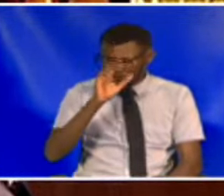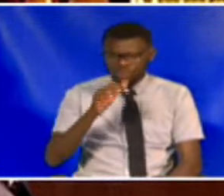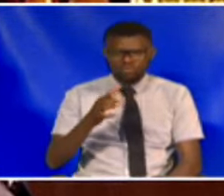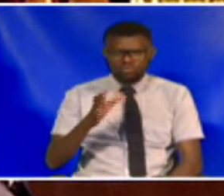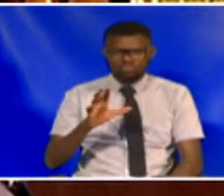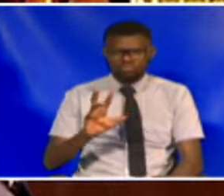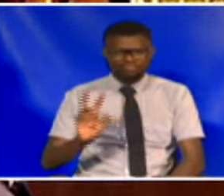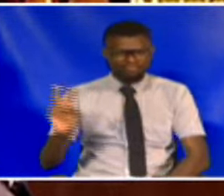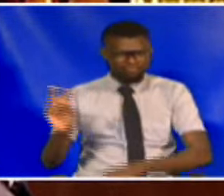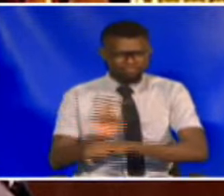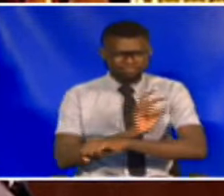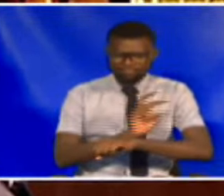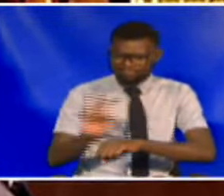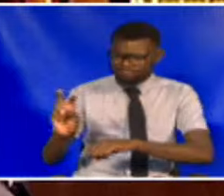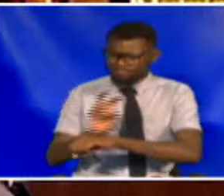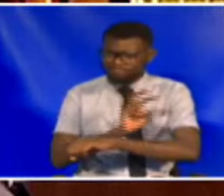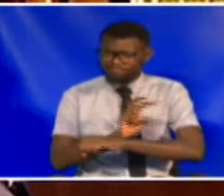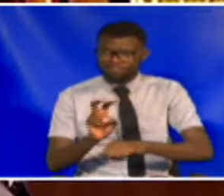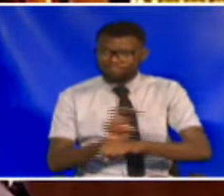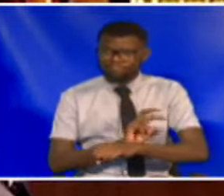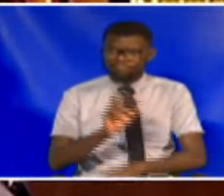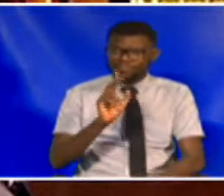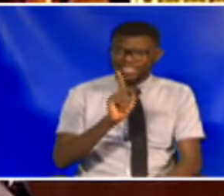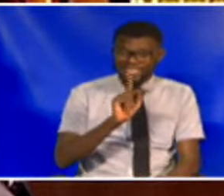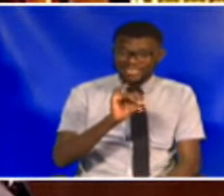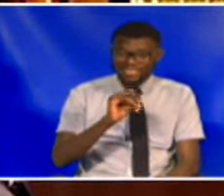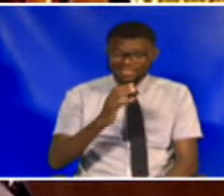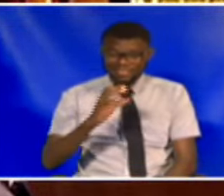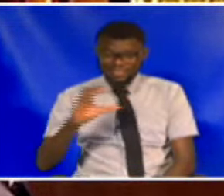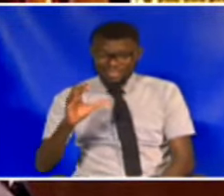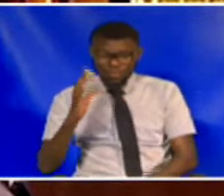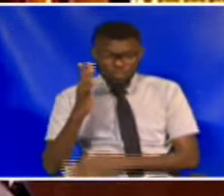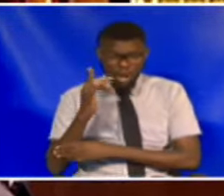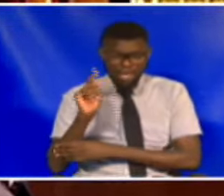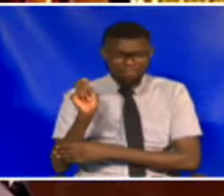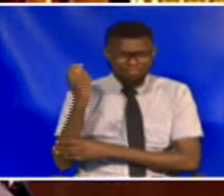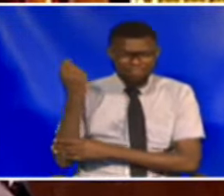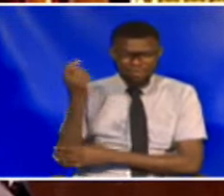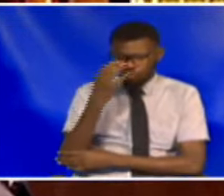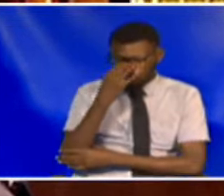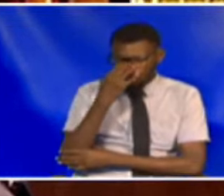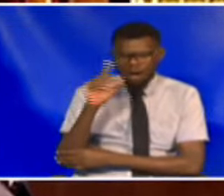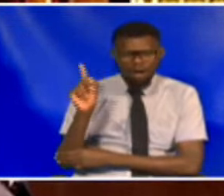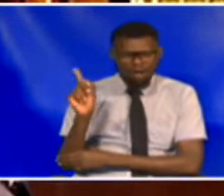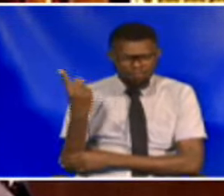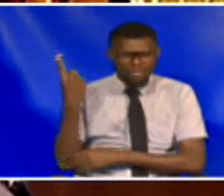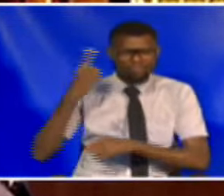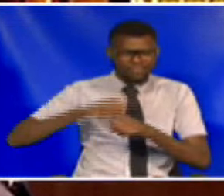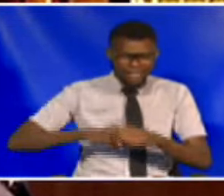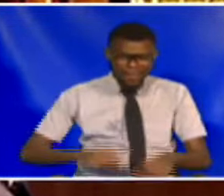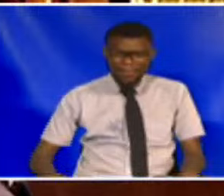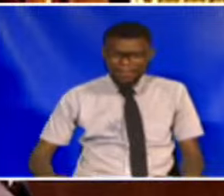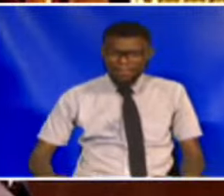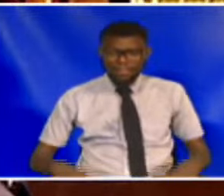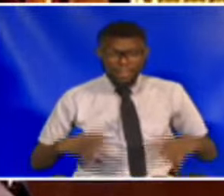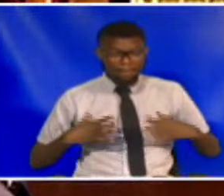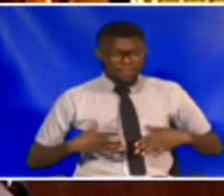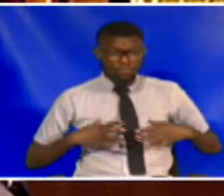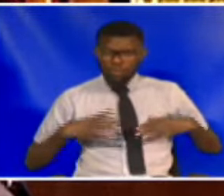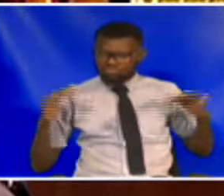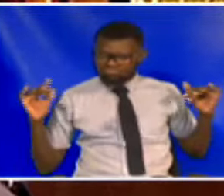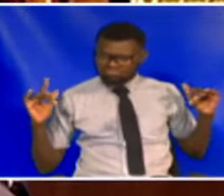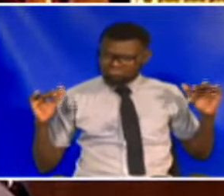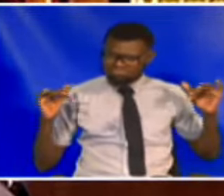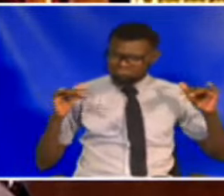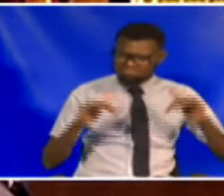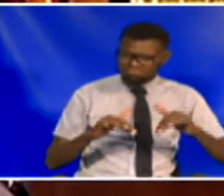jiji, hasa nje ya jumba la KICC ambako Rais William Ruto kwa mara ya kwanza alikuwa na hafla ya umma Nairobi